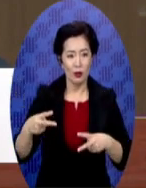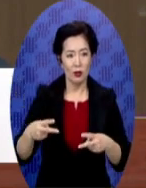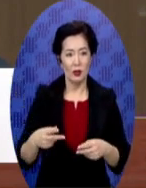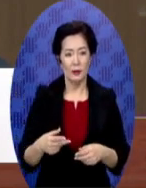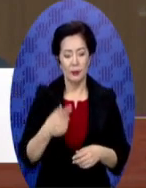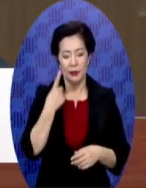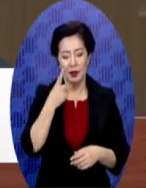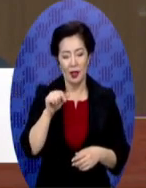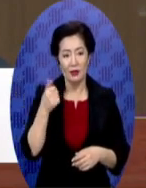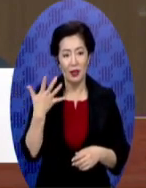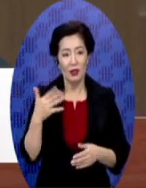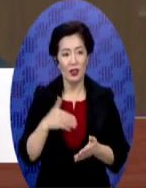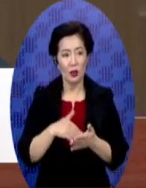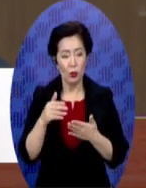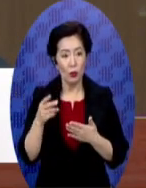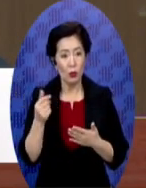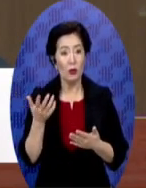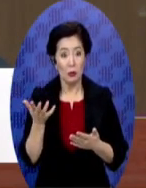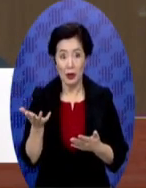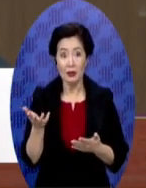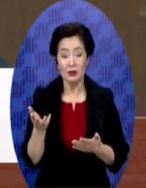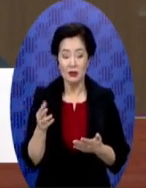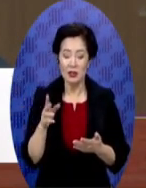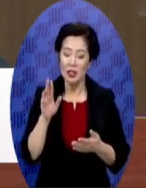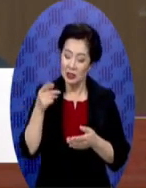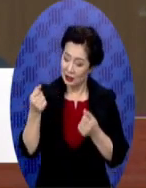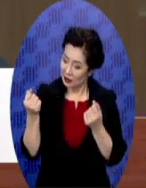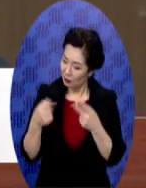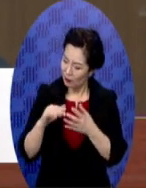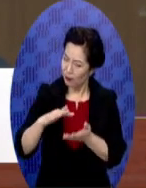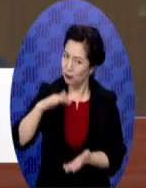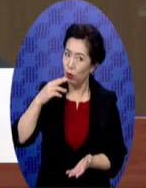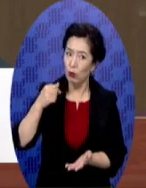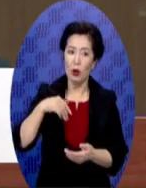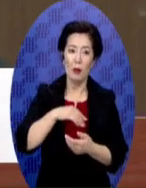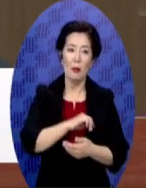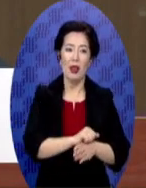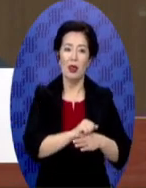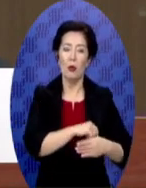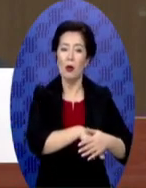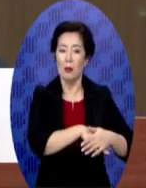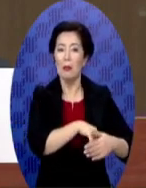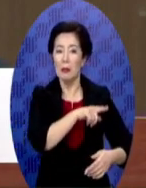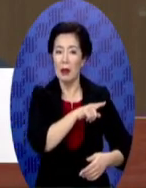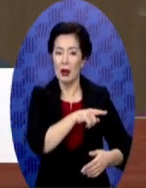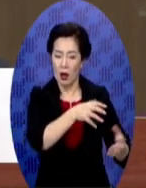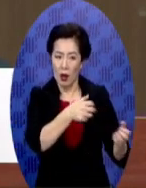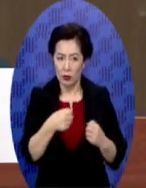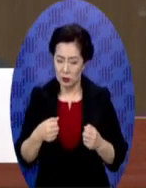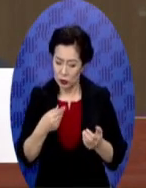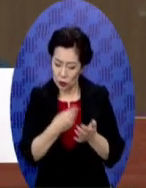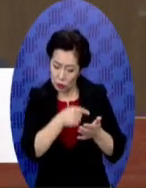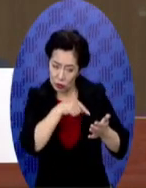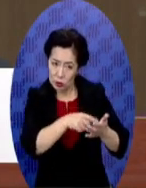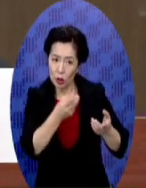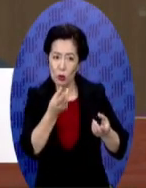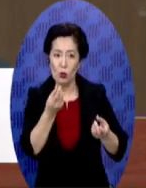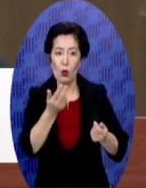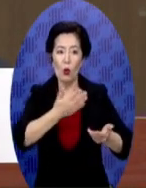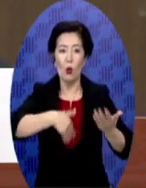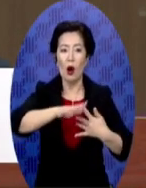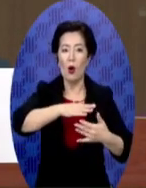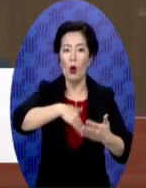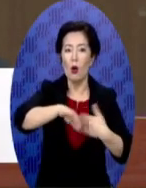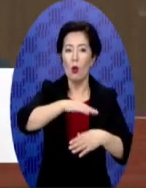хэмжээний 1.5 тэрбум төгрөг байсан баха, тийм ээ. Ийм хэмжээний ийм их мөнгийг бэлнээр хураагдж байна гэдэг бол мөнгө угаах үйл ажиллагаа бол энэ